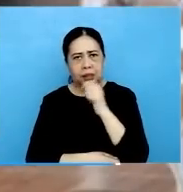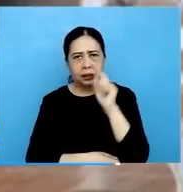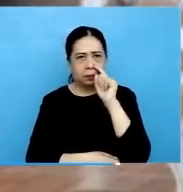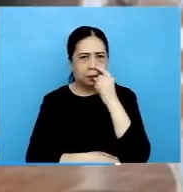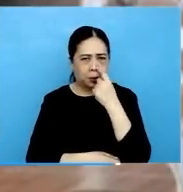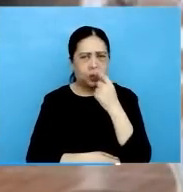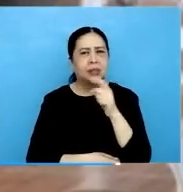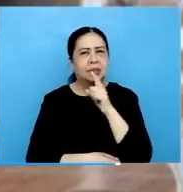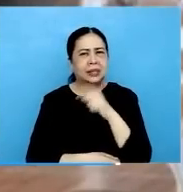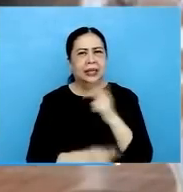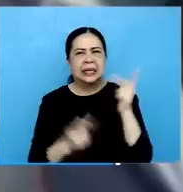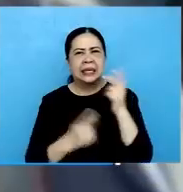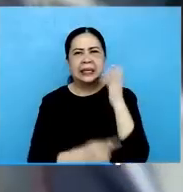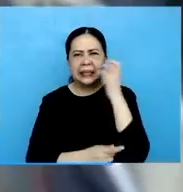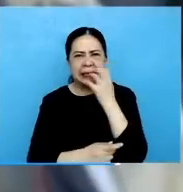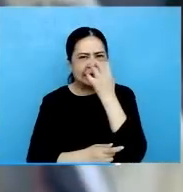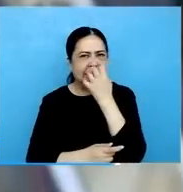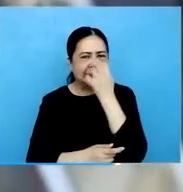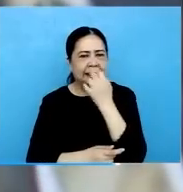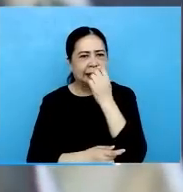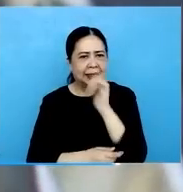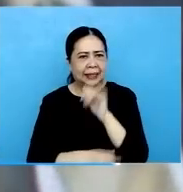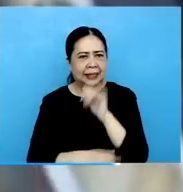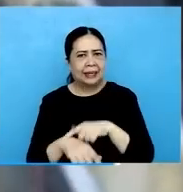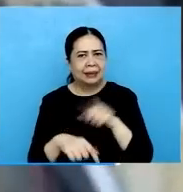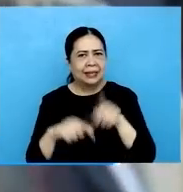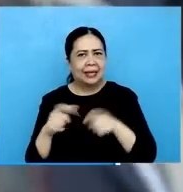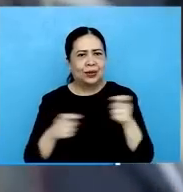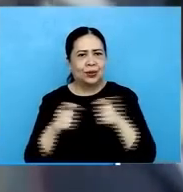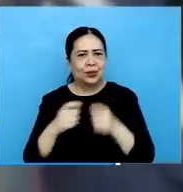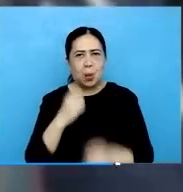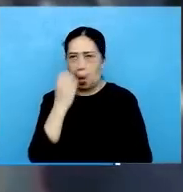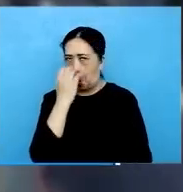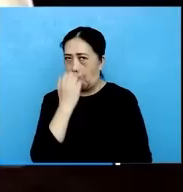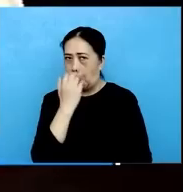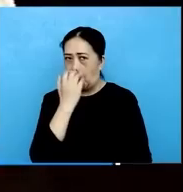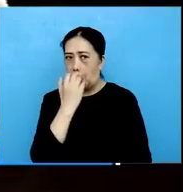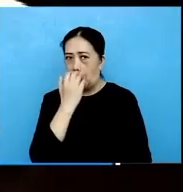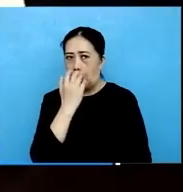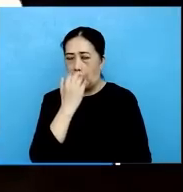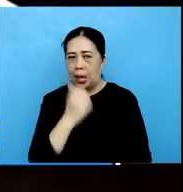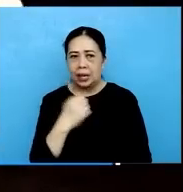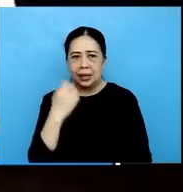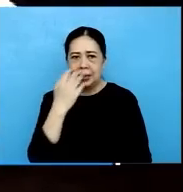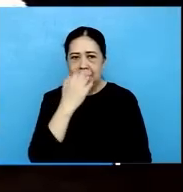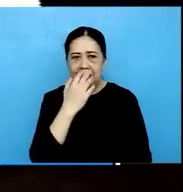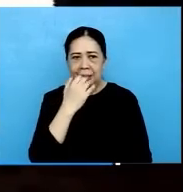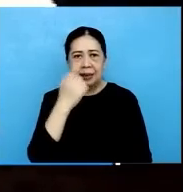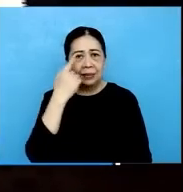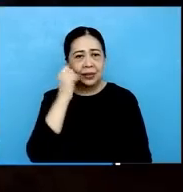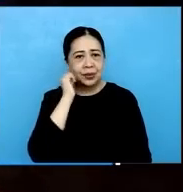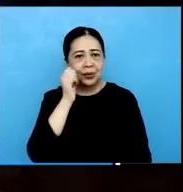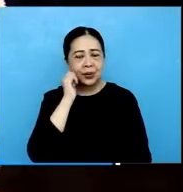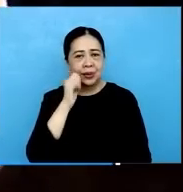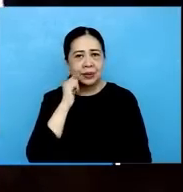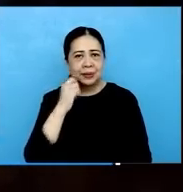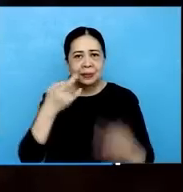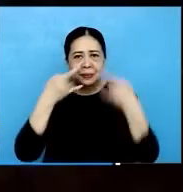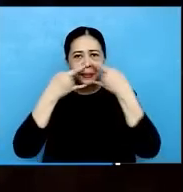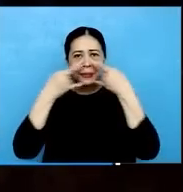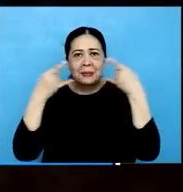Sadyang makatilang daw ang kanyang bigote kaya hindi niya maiwasang suklayin. Nangangati raw ito dahil sa madalas na pagpe-face